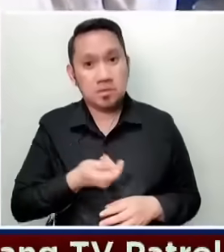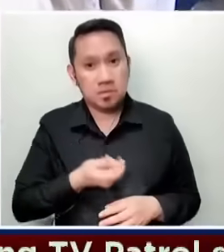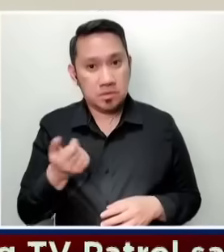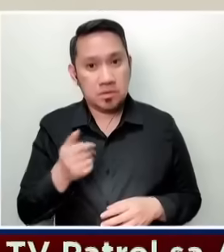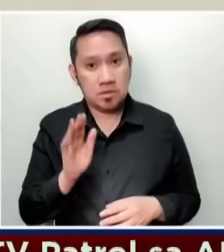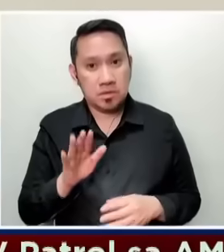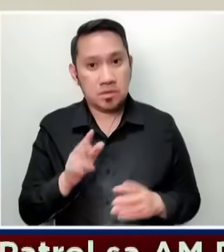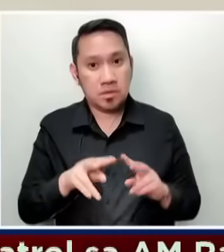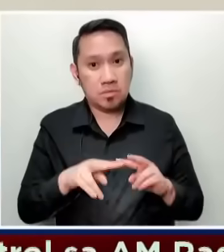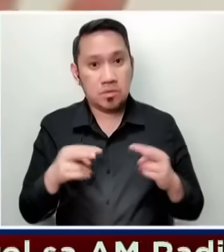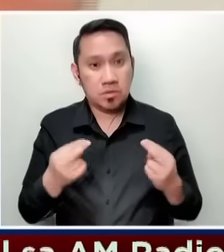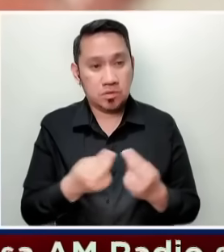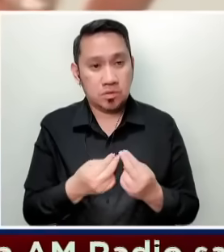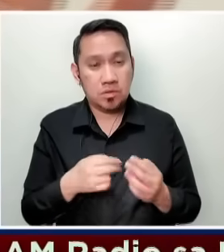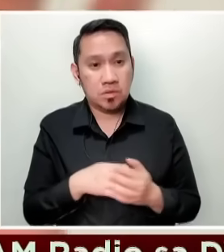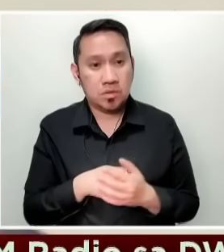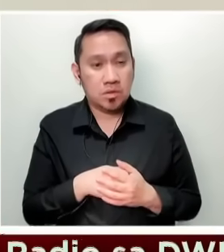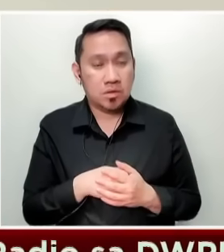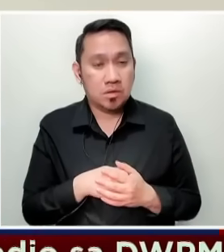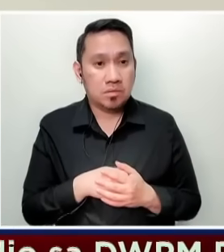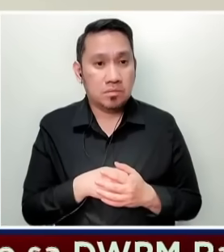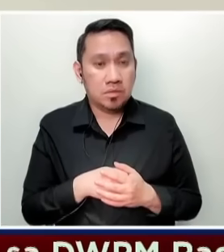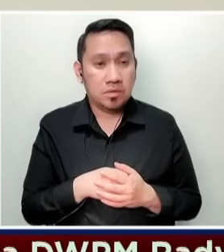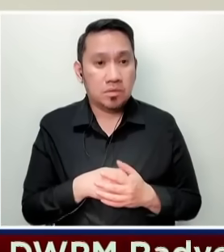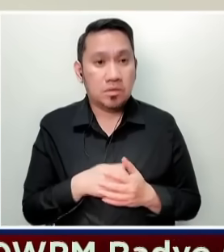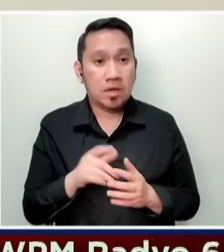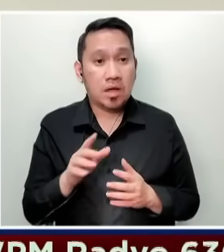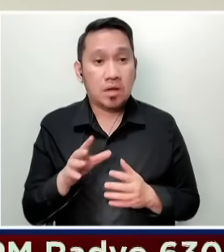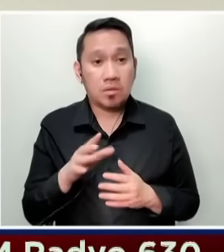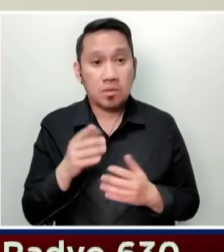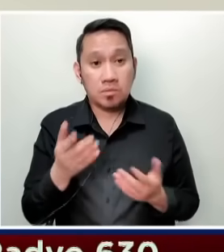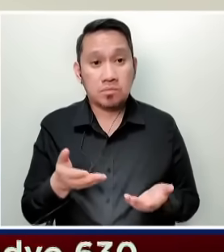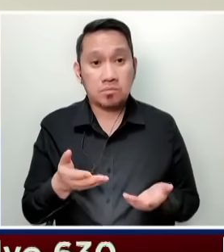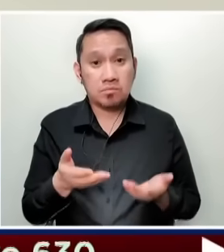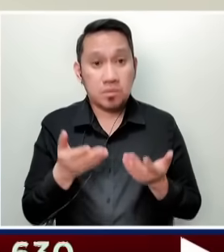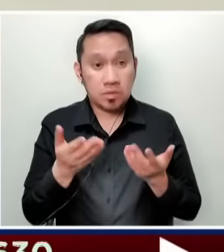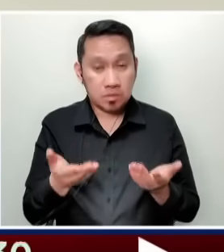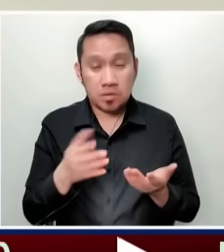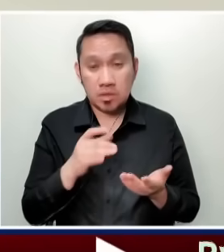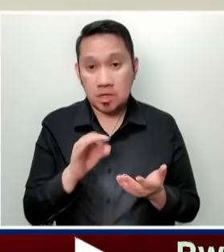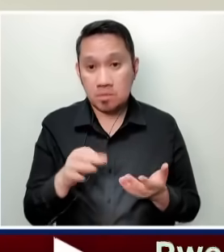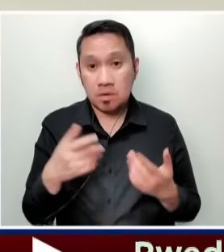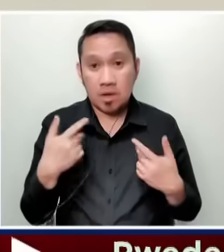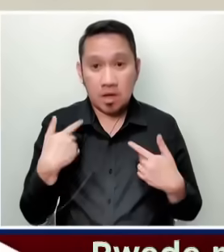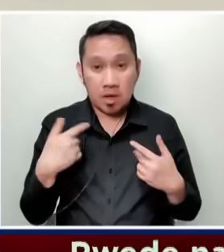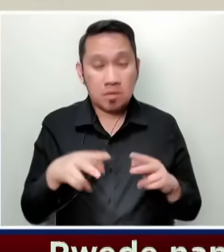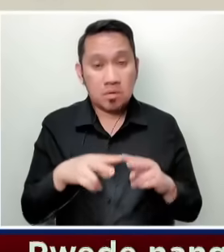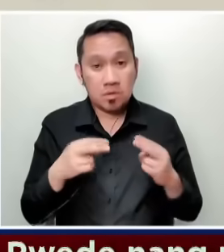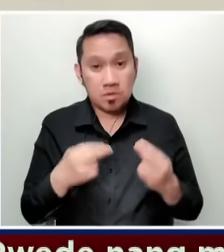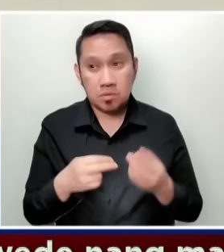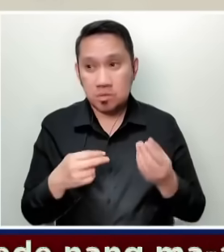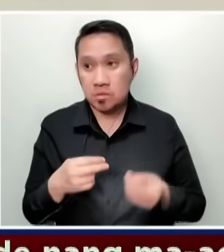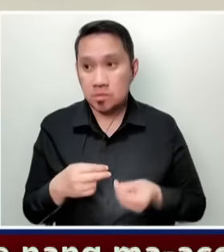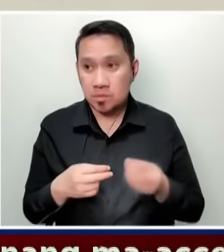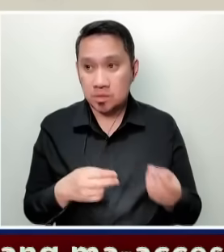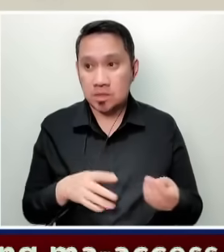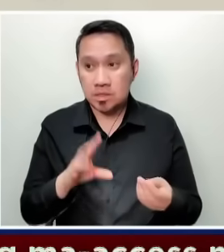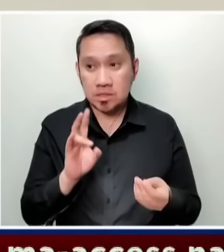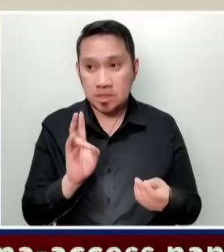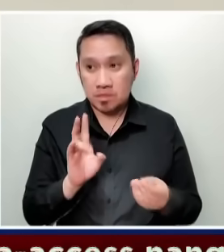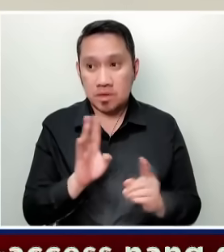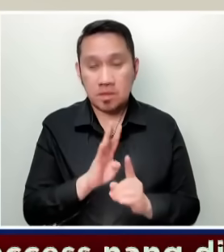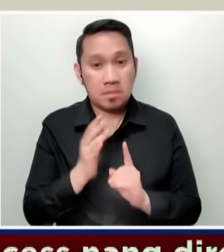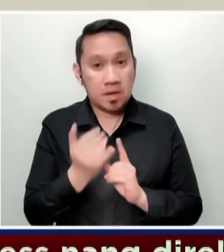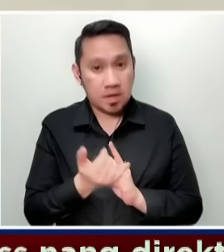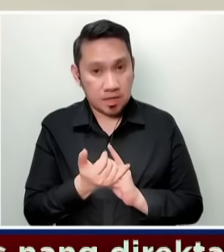pwesto. Rule of succession under the local government code, akyat po yun. Yung mababakante, again, mapupunta dun sa 7 barangay kagawad